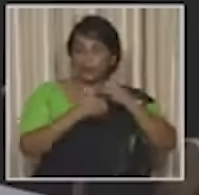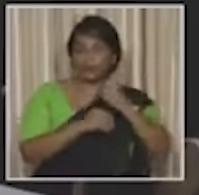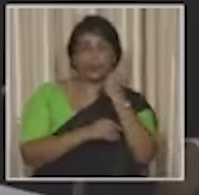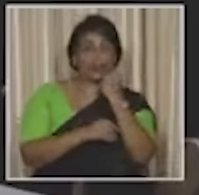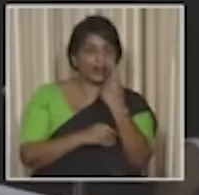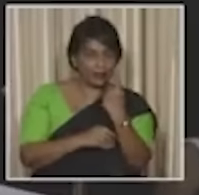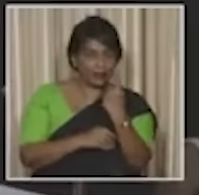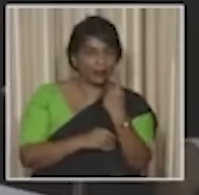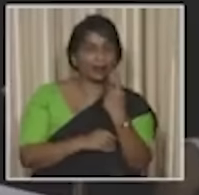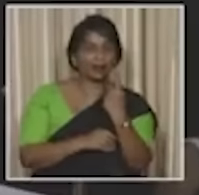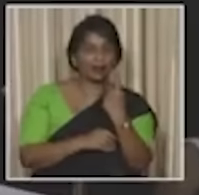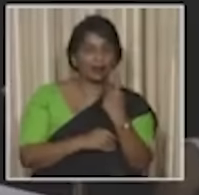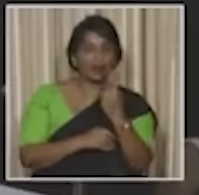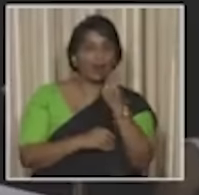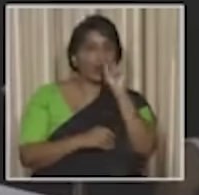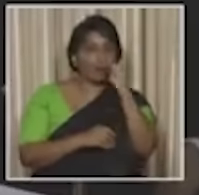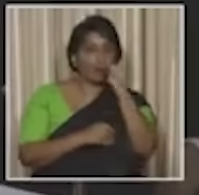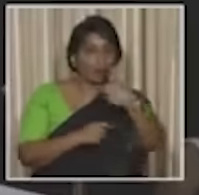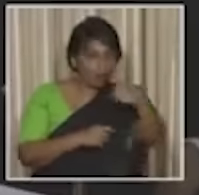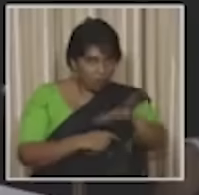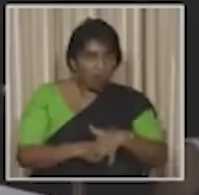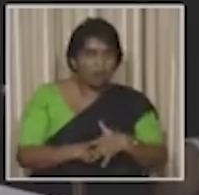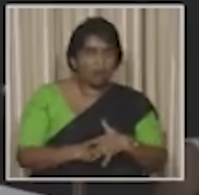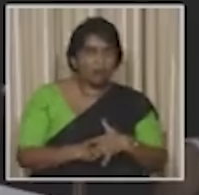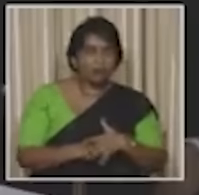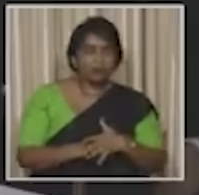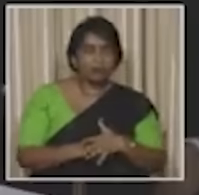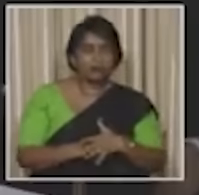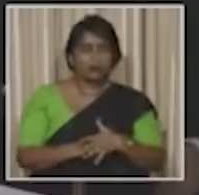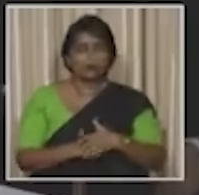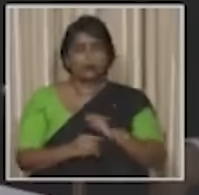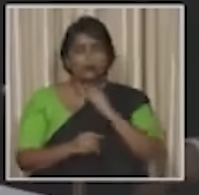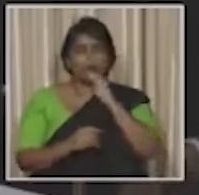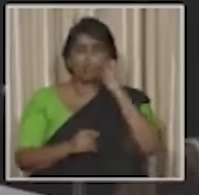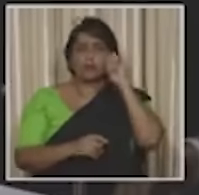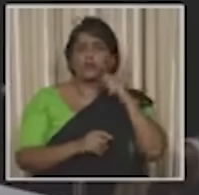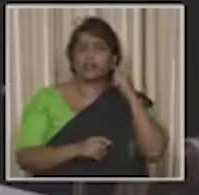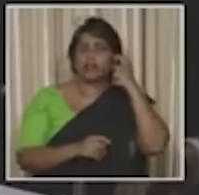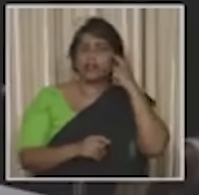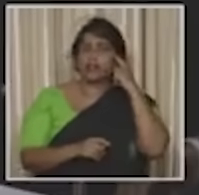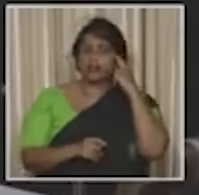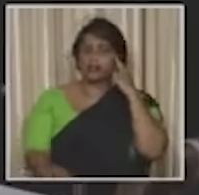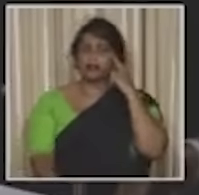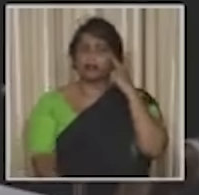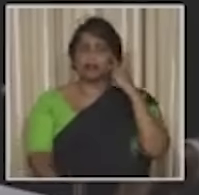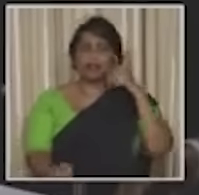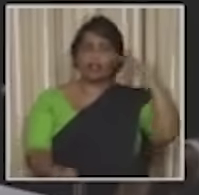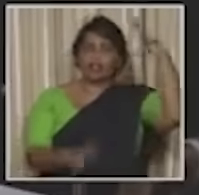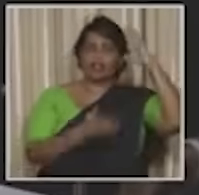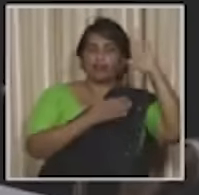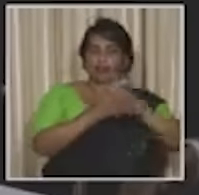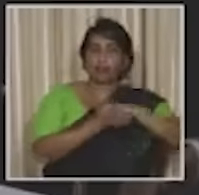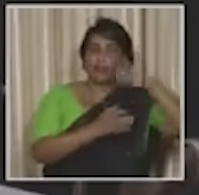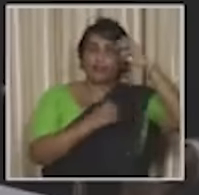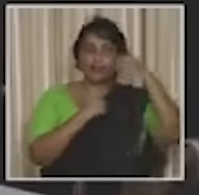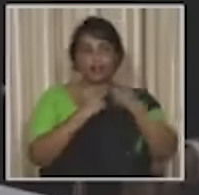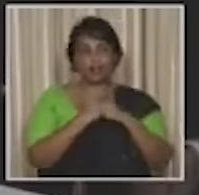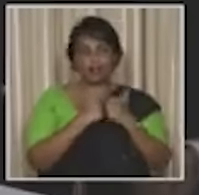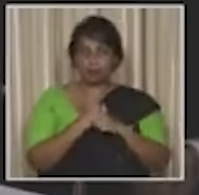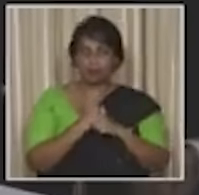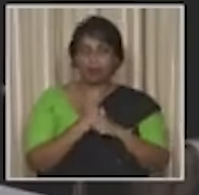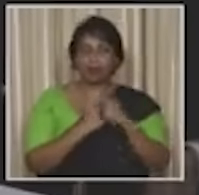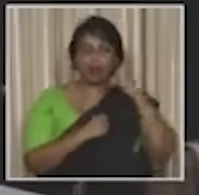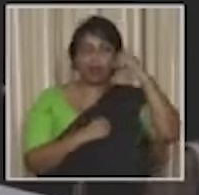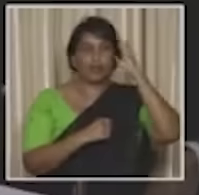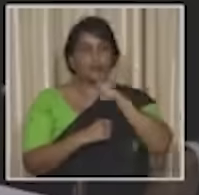ඒකකයක් රුපියල් 50ට ගන්න ඕනද සාමාන්‍ය ප්‍රවේශයෙන් හිතන් ඉන්නේ මොකද්ද සූර්ය බලයෙන් විදුලිය හැදුනොම